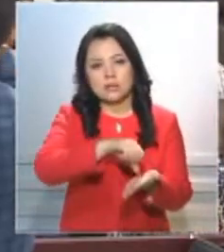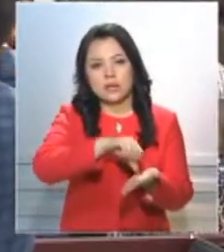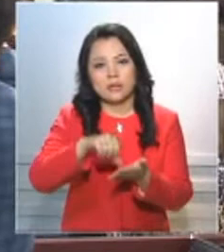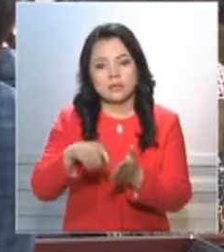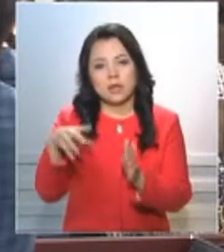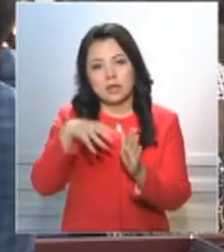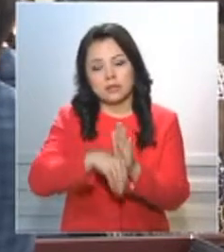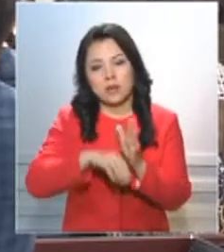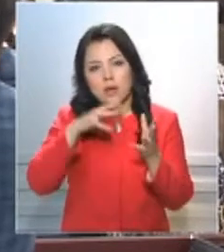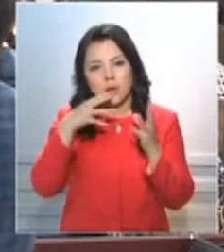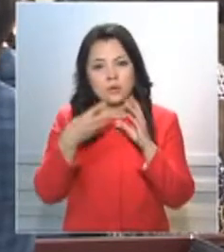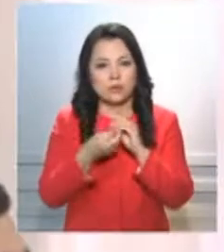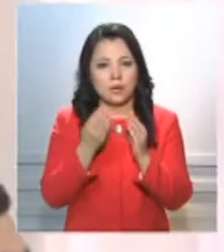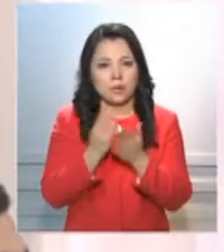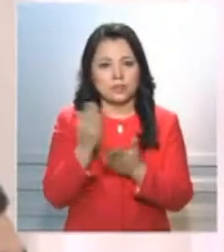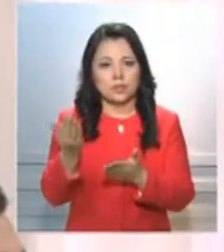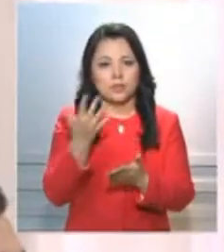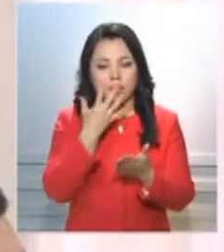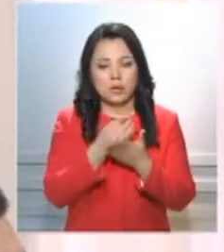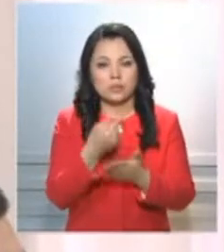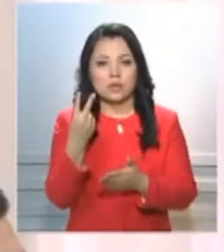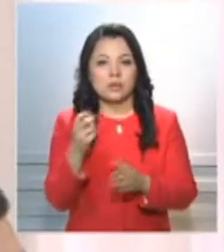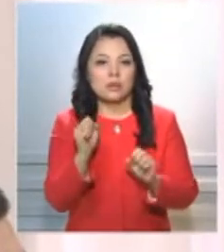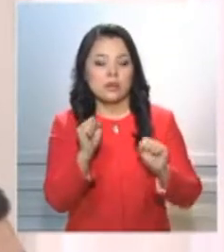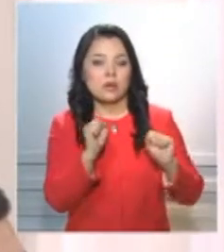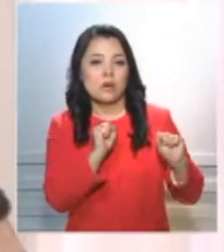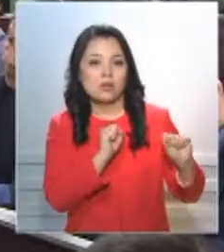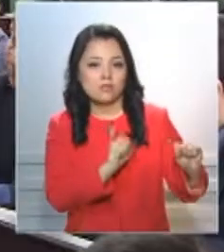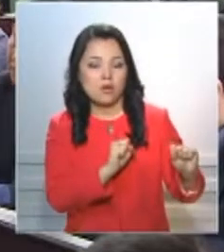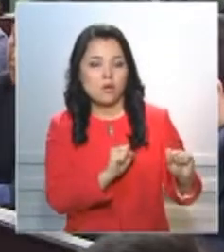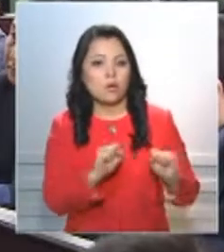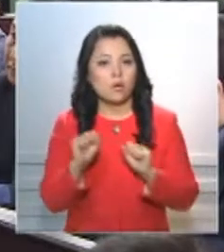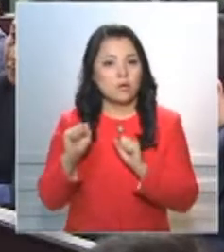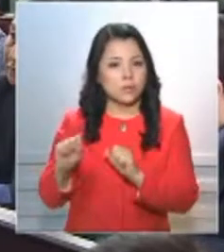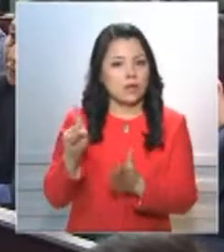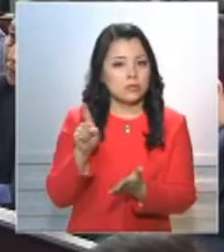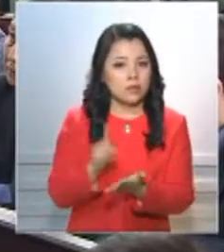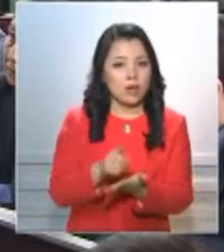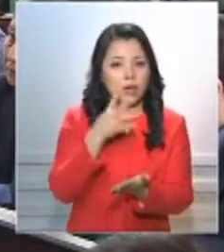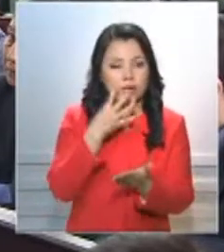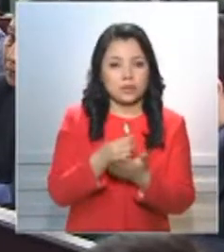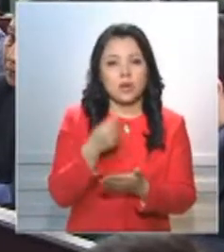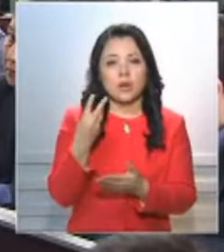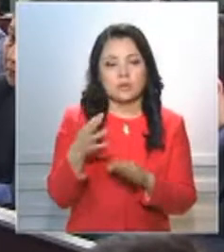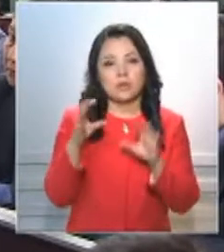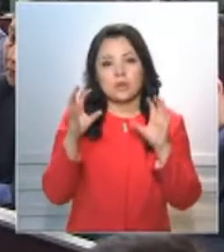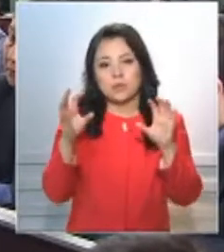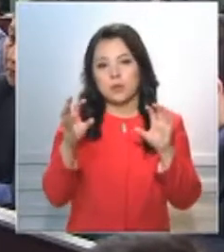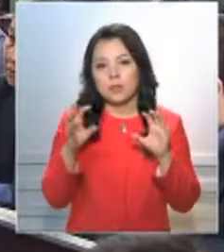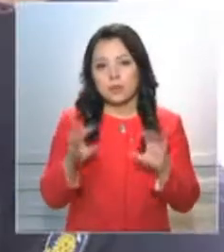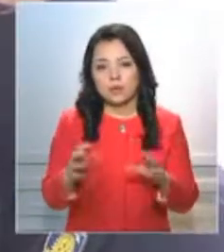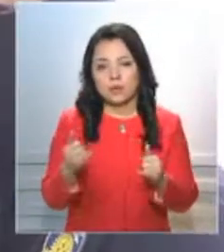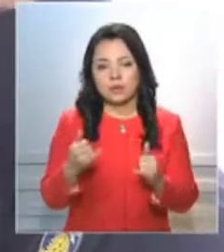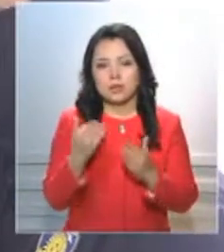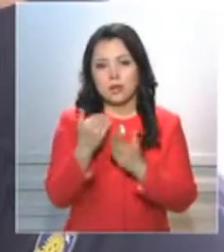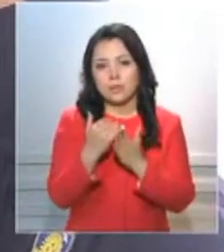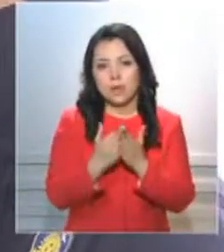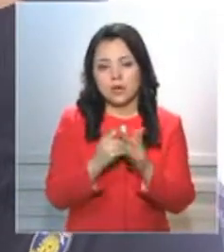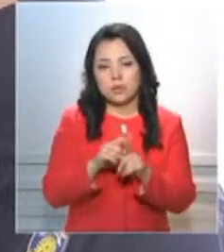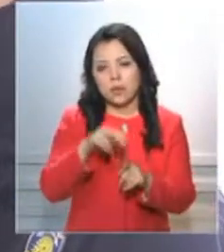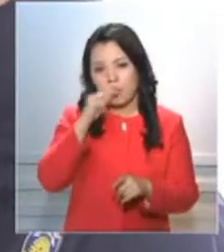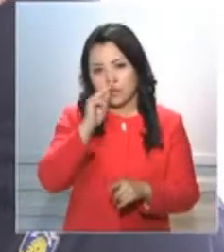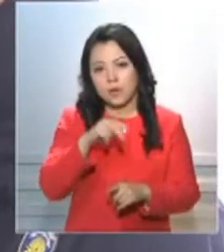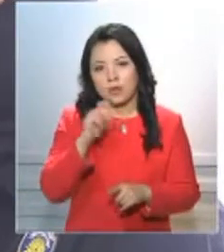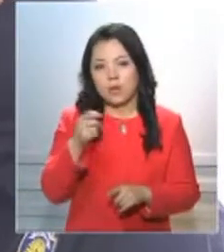Сотта Ермегияевтің құқығын екі адвокат қорғайды. Естеріңізге сала кетейік, Қылмыстық кодекстің бірнеше бабымен айыпталған ұлттық компанияның бұрынғы